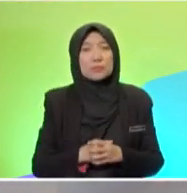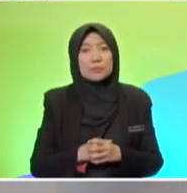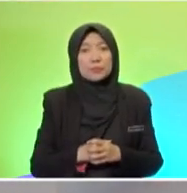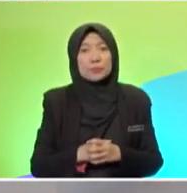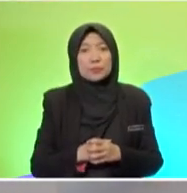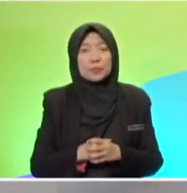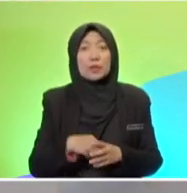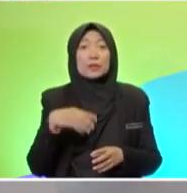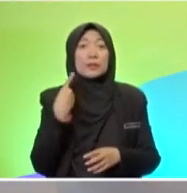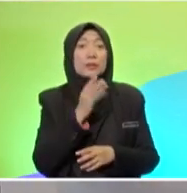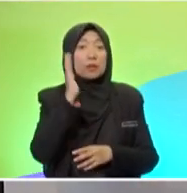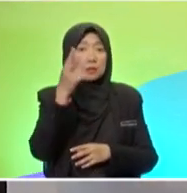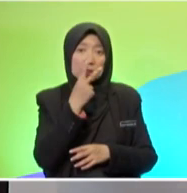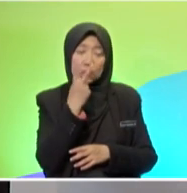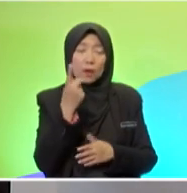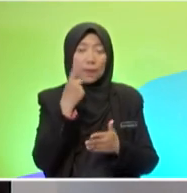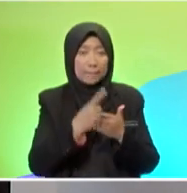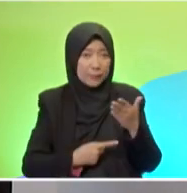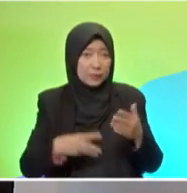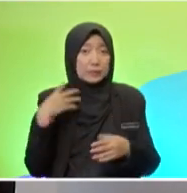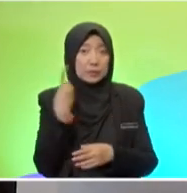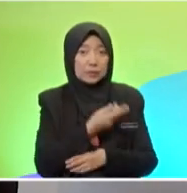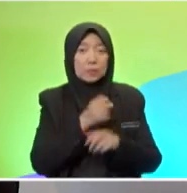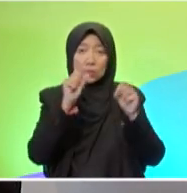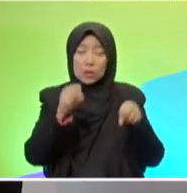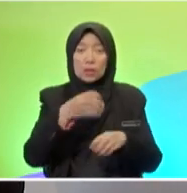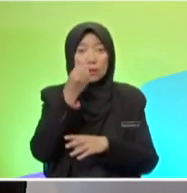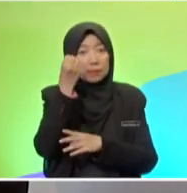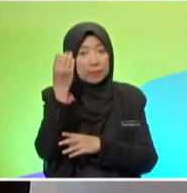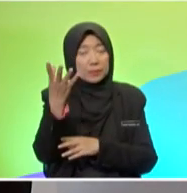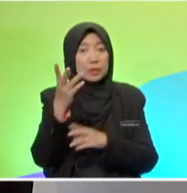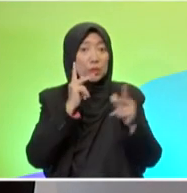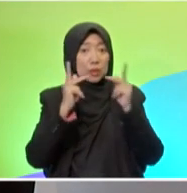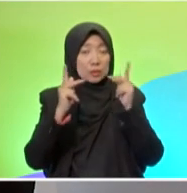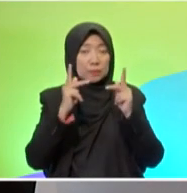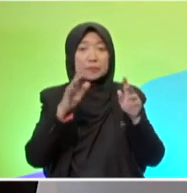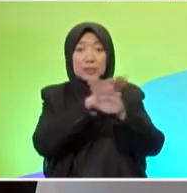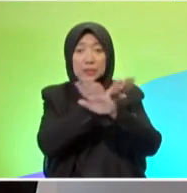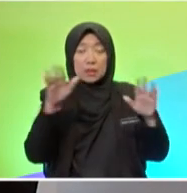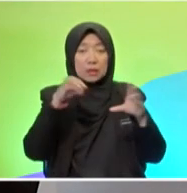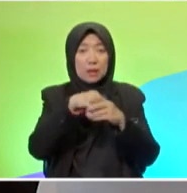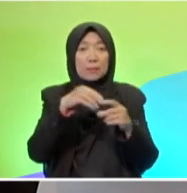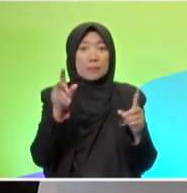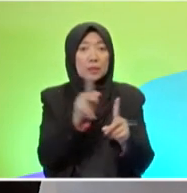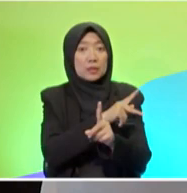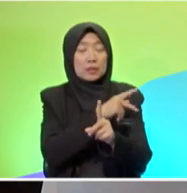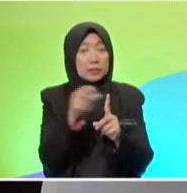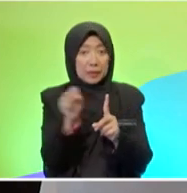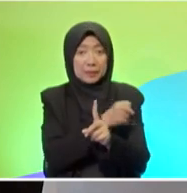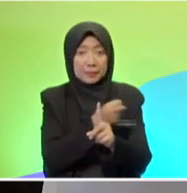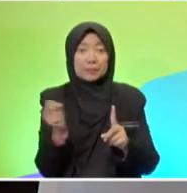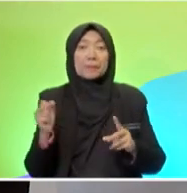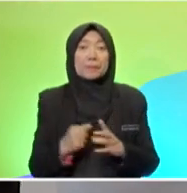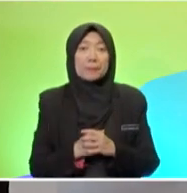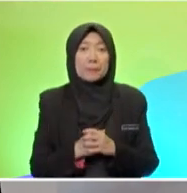tengok atau benda yang kita berikan tidak dalam pendarahan dalam keluarga ini tadi Oke jadi gua enggak tanya